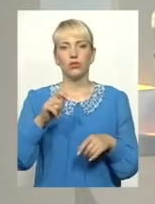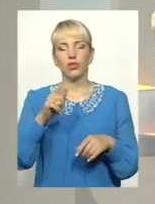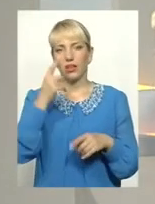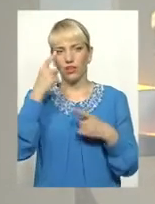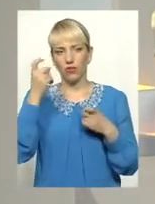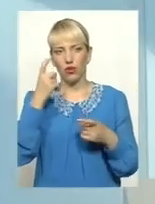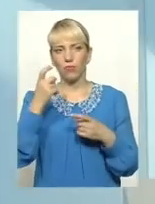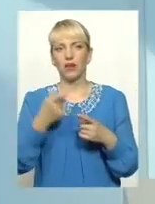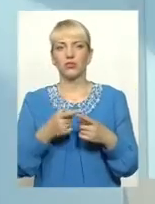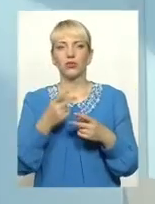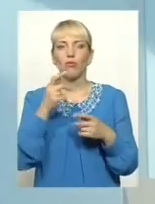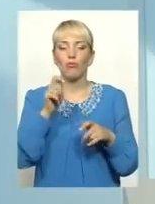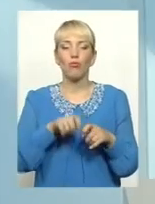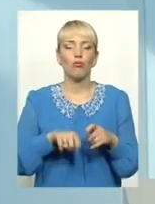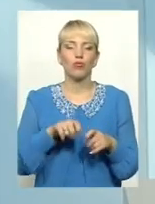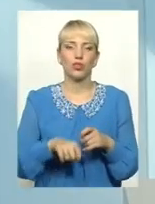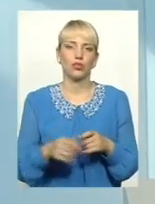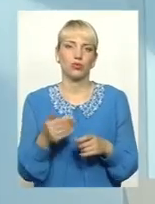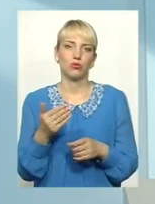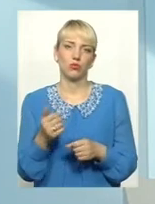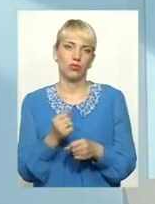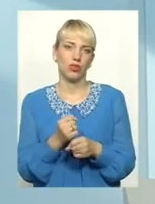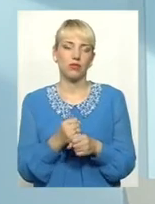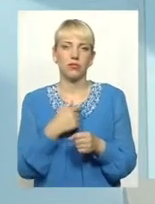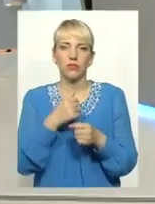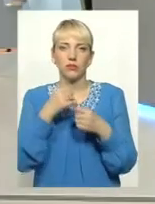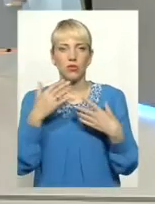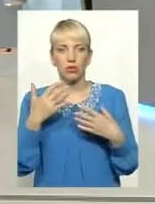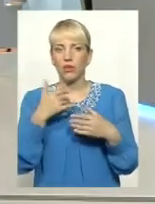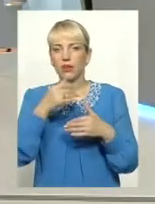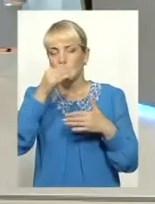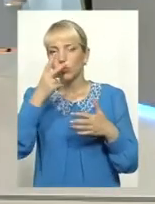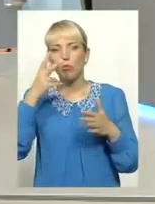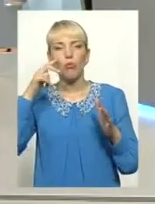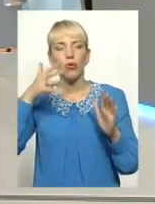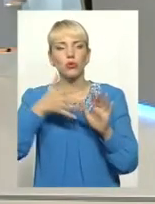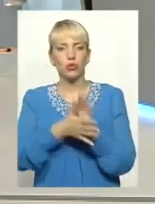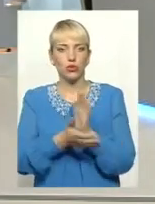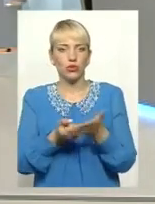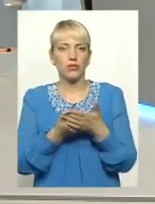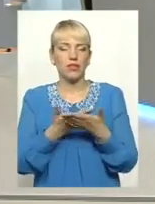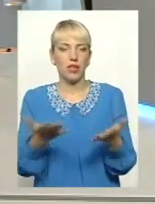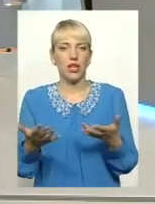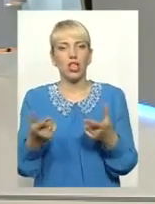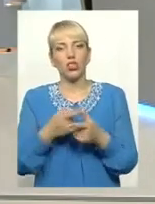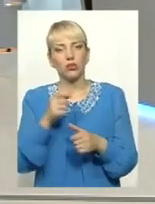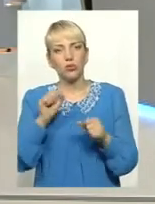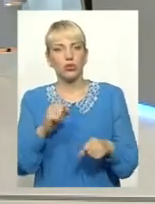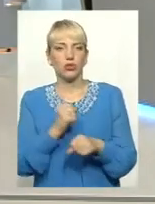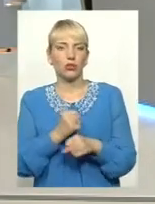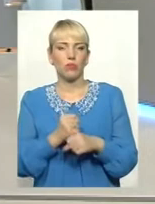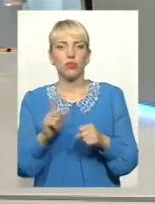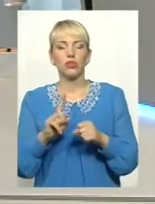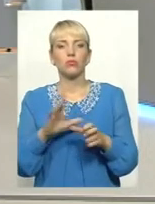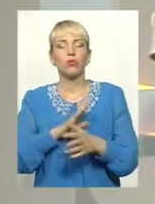не дуже прозоро просто сама діяльність спецкомунтрансу. Якось можна буде її зробити більш прозорою? Якщо ми вже віддаємо, ну